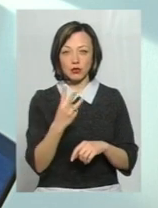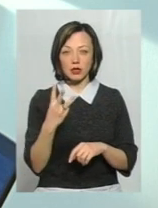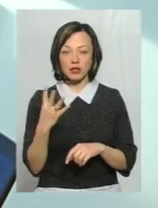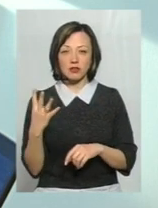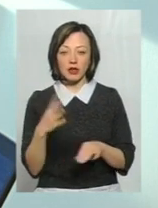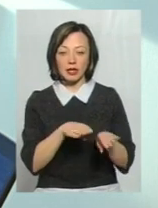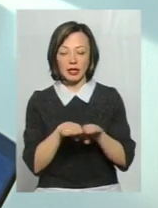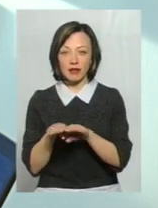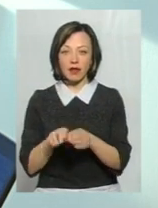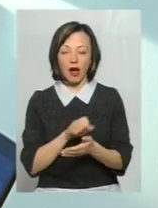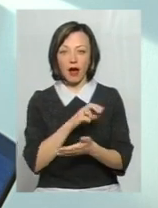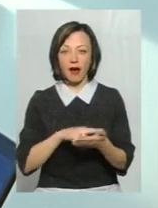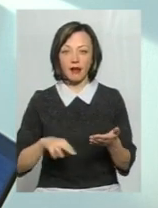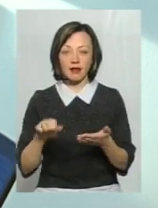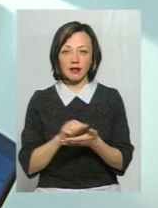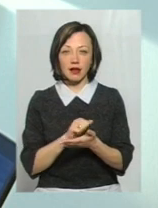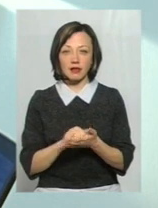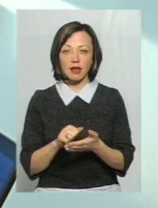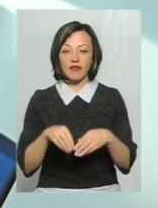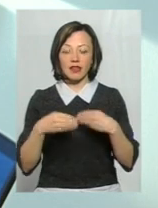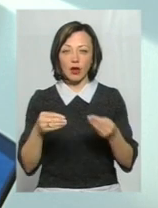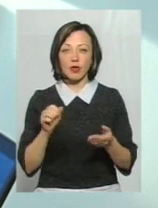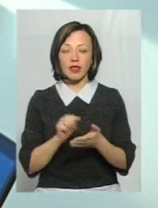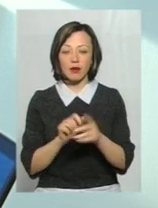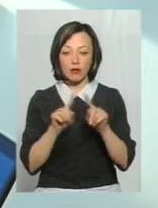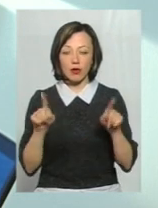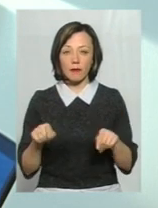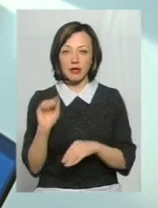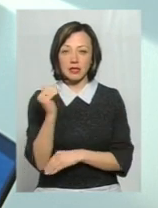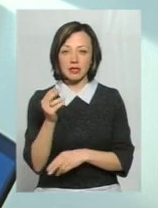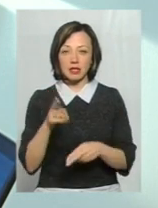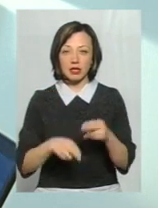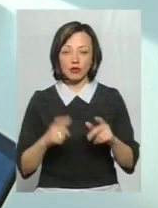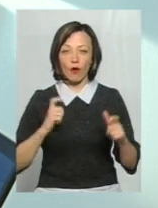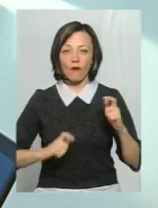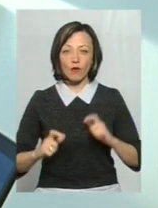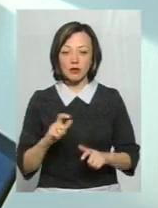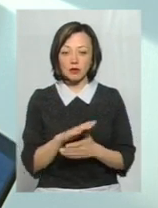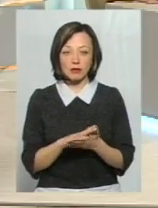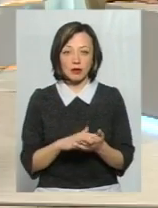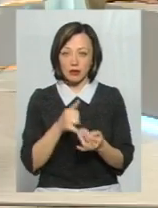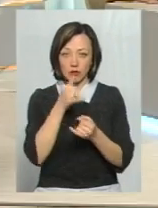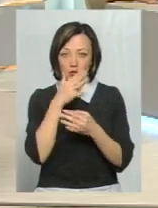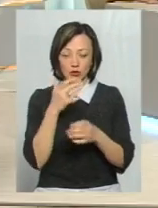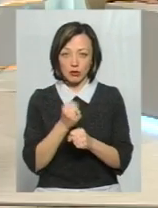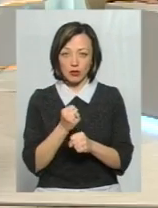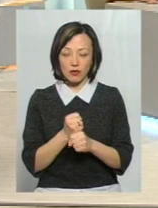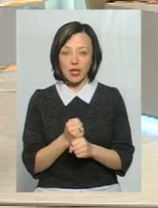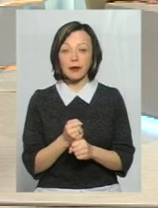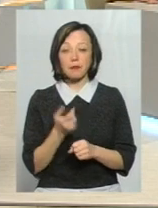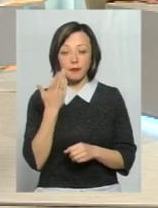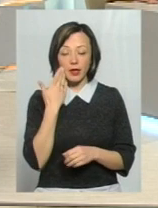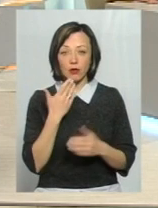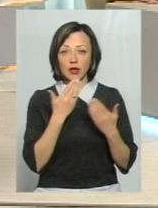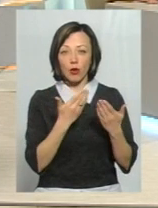четвертого рівня акредитації фактично видають дипломи. Дитина закінчує вуз, а пізніше не може зробити. І коли було